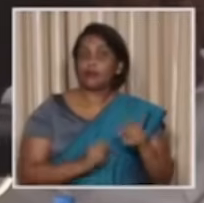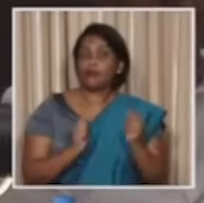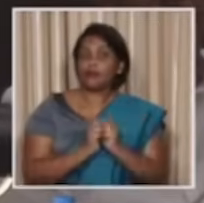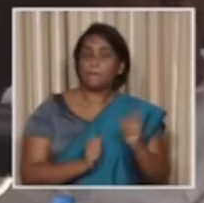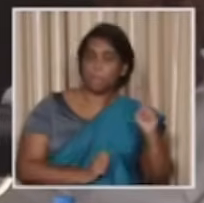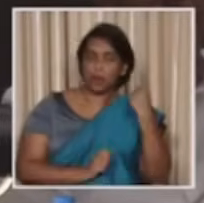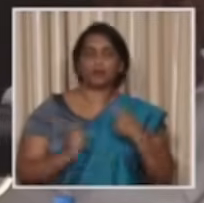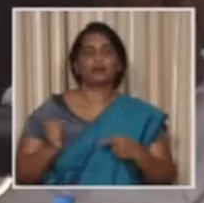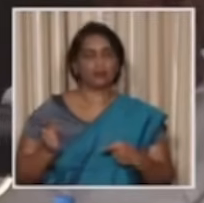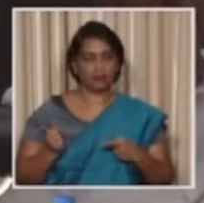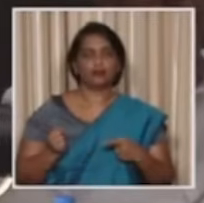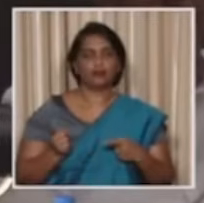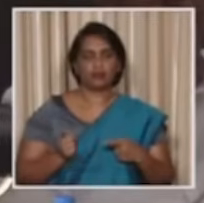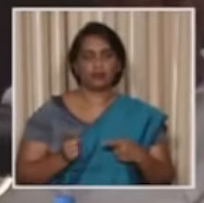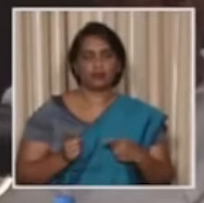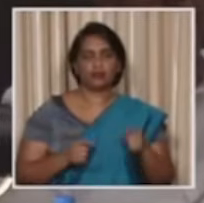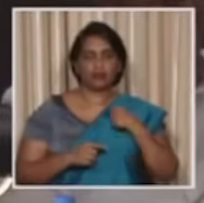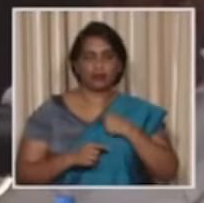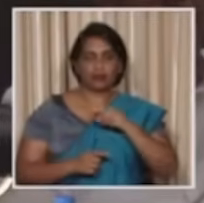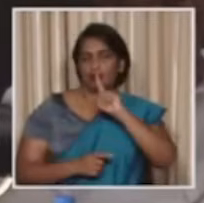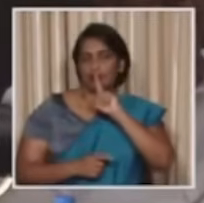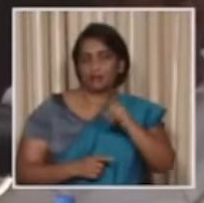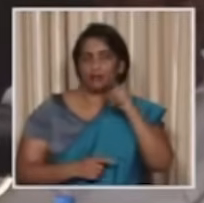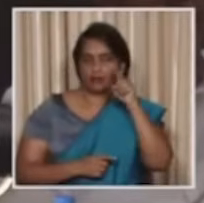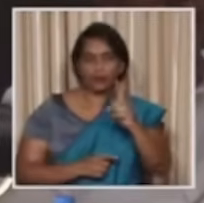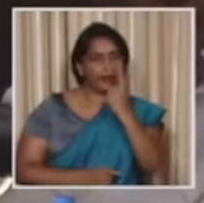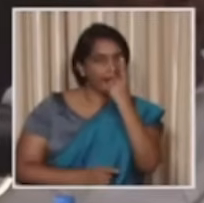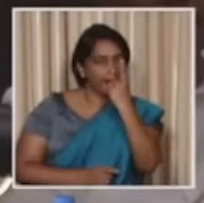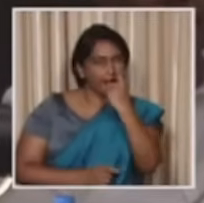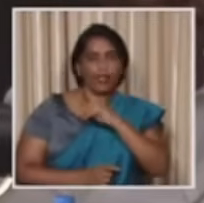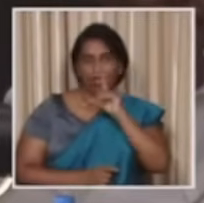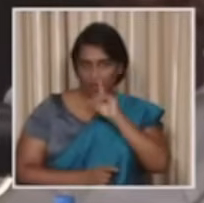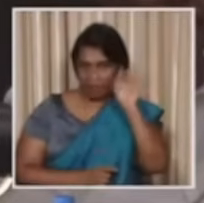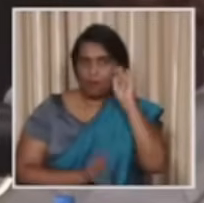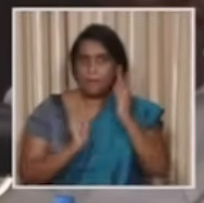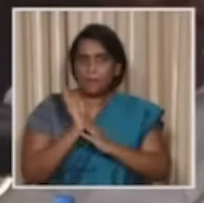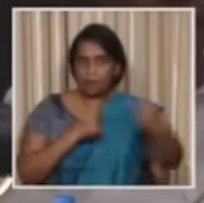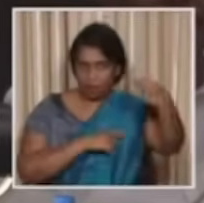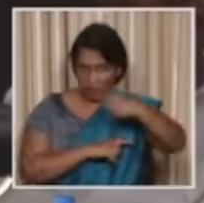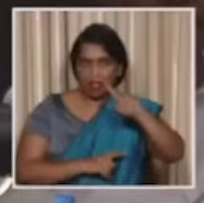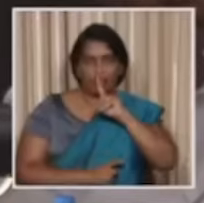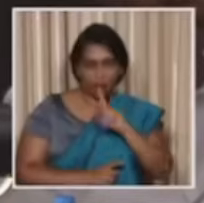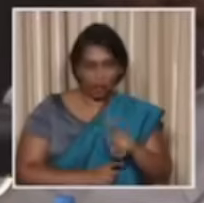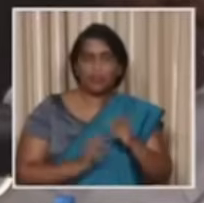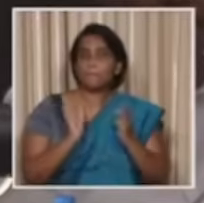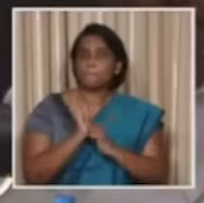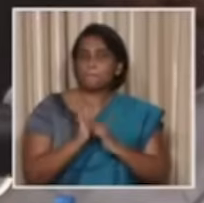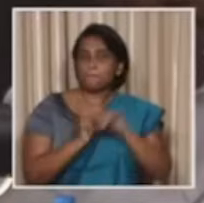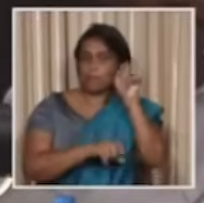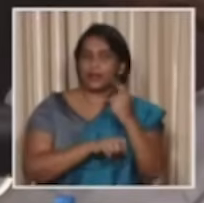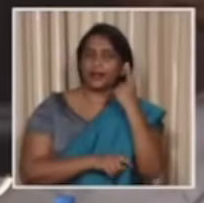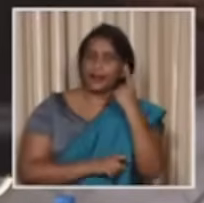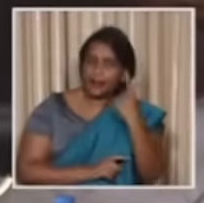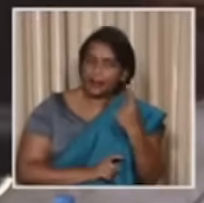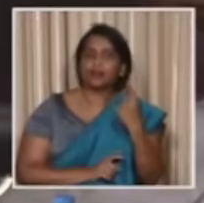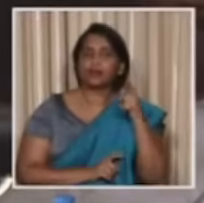බලෙන් ඔබතුමාගේ මං අහනවා එක්කෙනෙක්ගෙන් හරි ඇහුවද සමාජිකයෝන්ගේ අඩු ගානේ සමාජිකයෝ